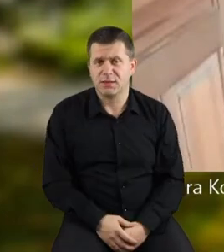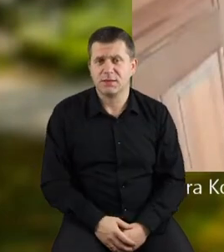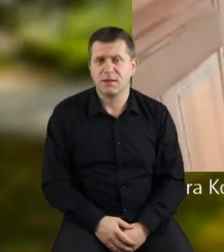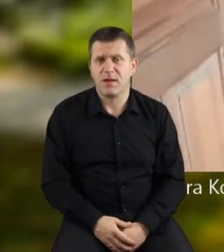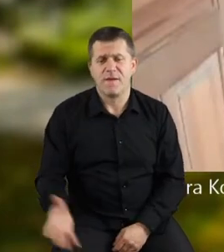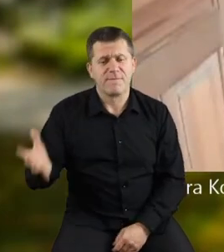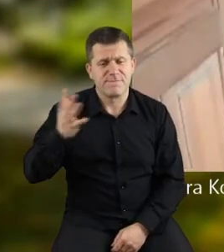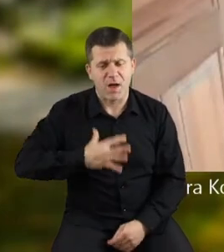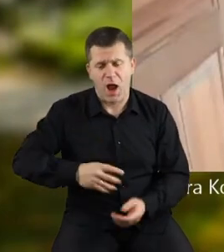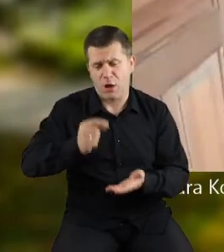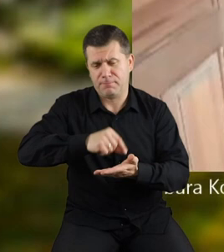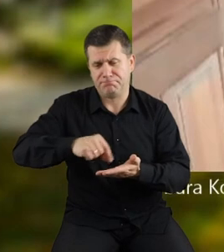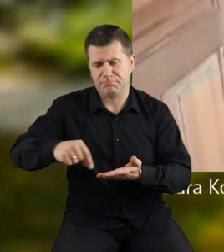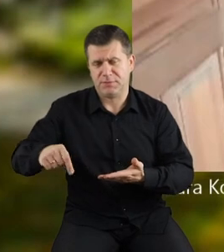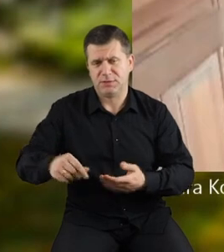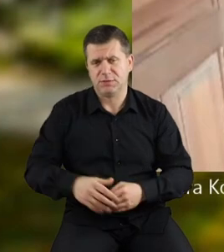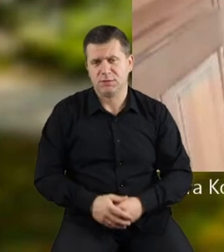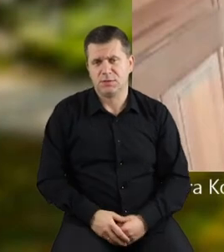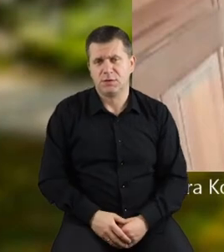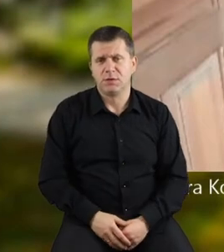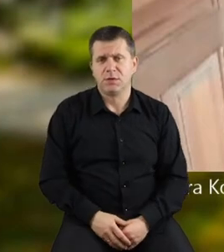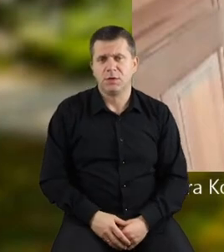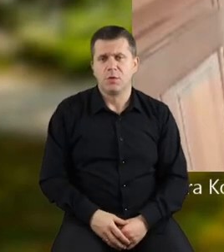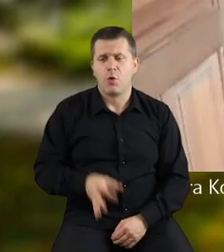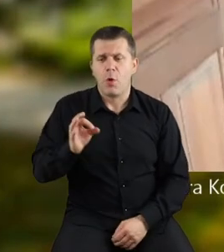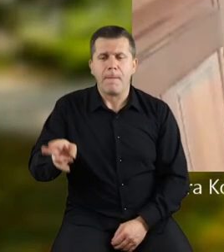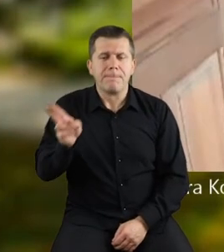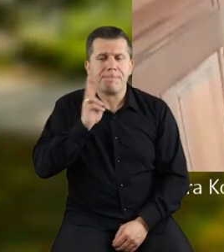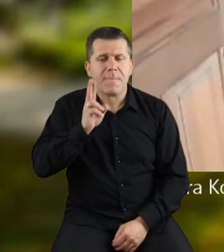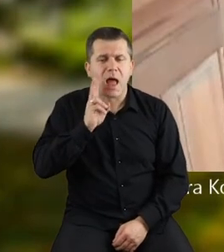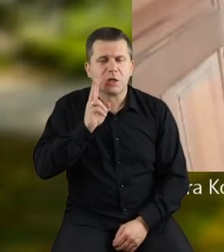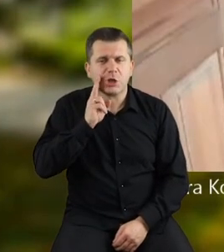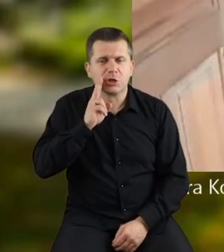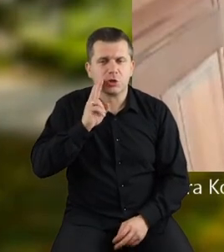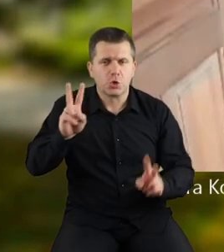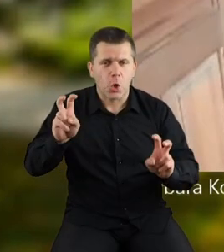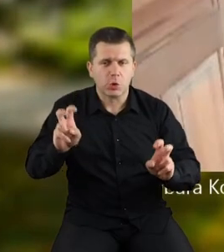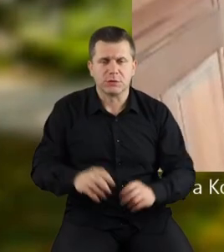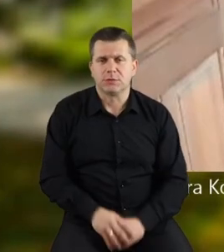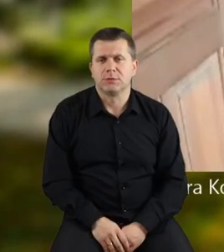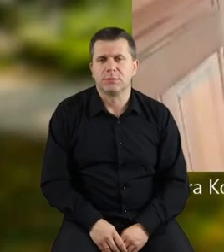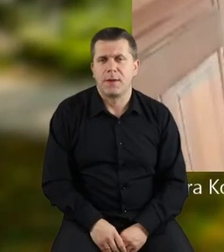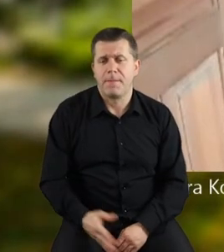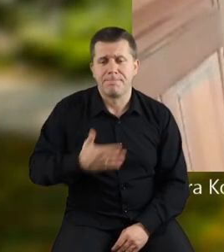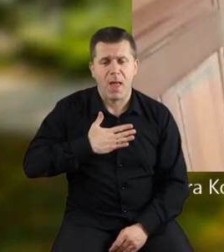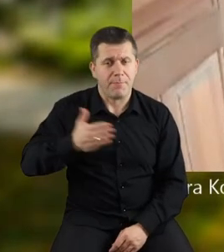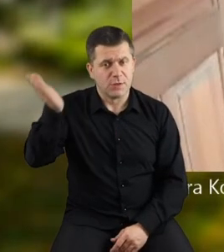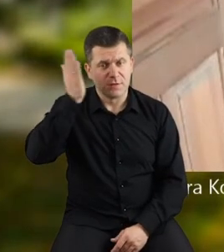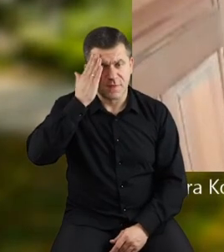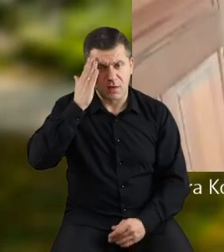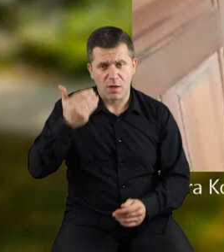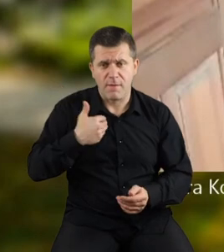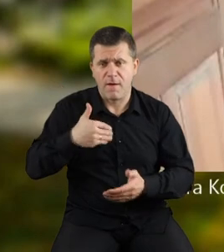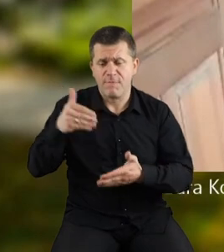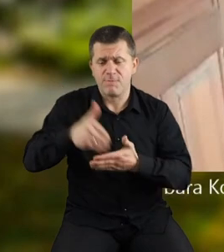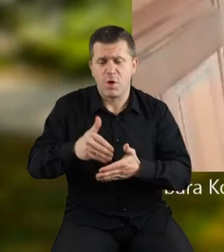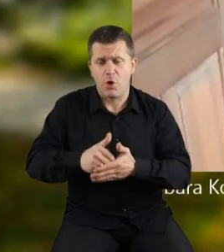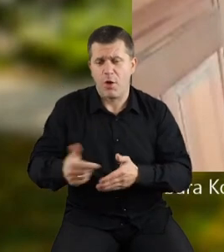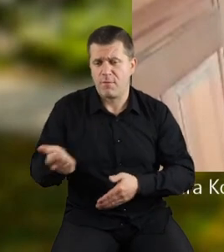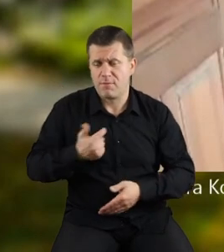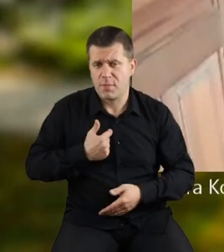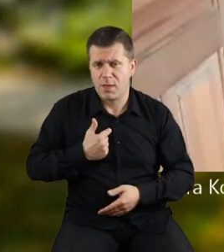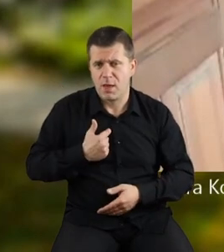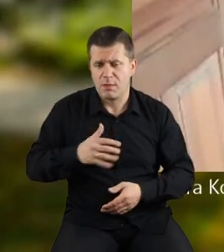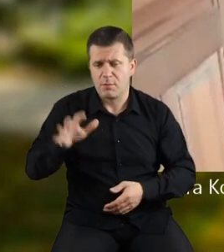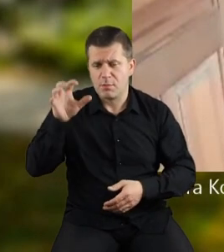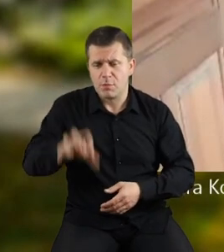się, że warto pisać o tej macierzyńskości, bo mam świadomość, że